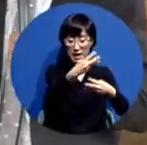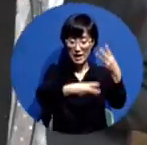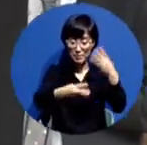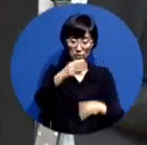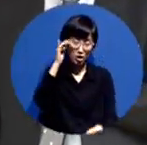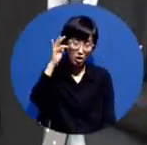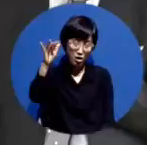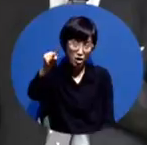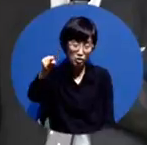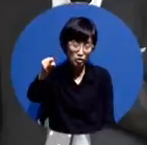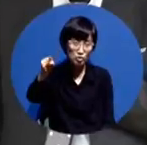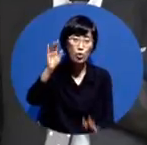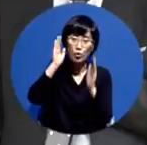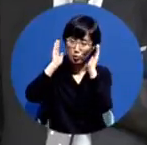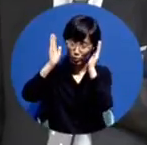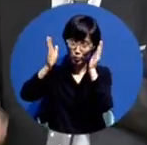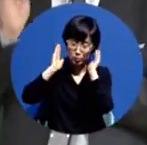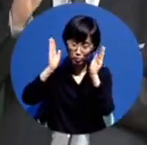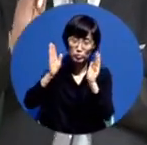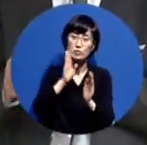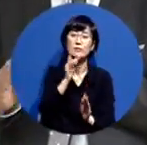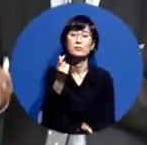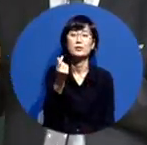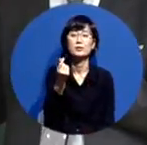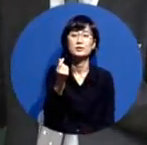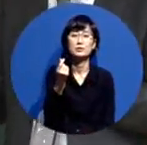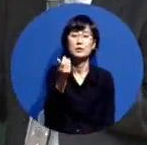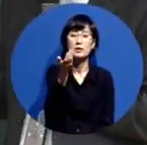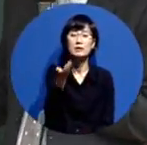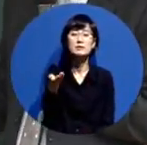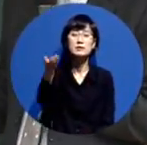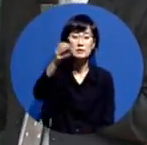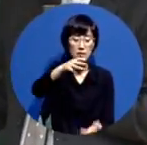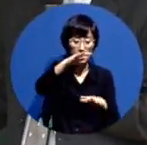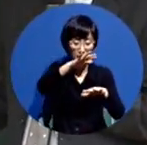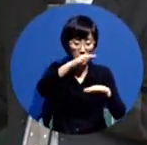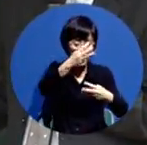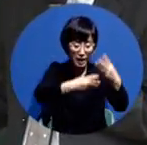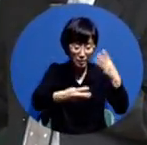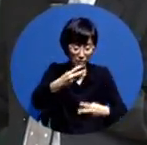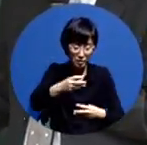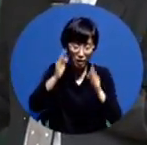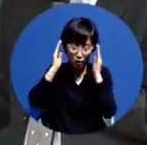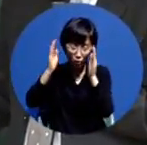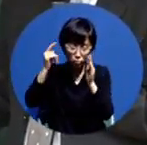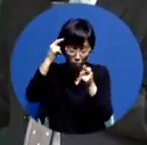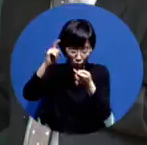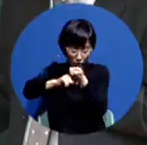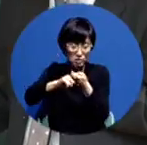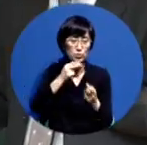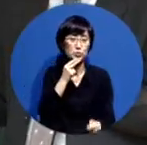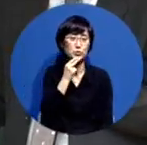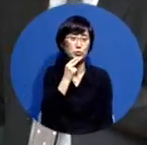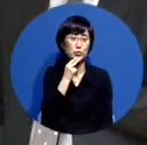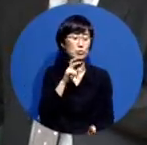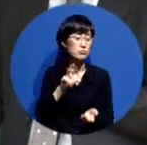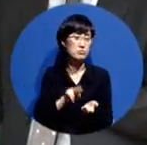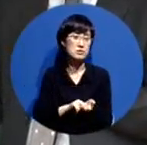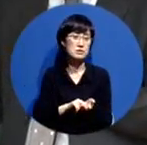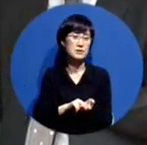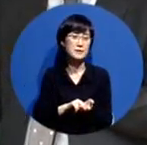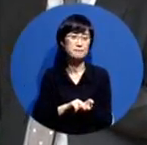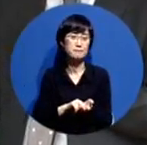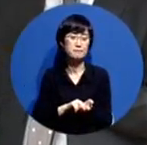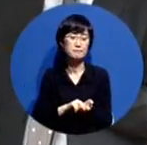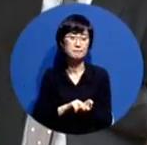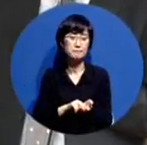한일 你们应该在学业上 그문제되는학업에없는것이문제가되는거지 你的学业上应该没有问题 왜없느냐